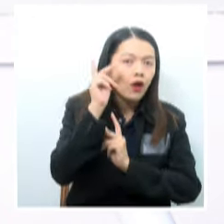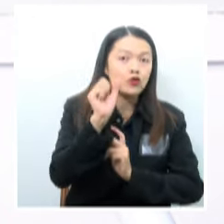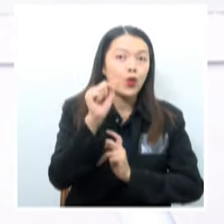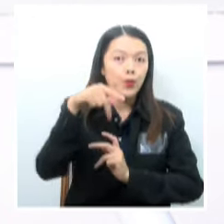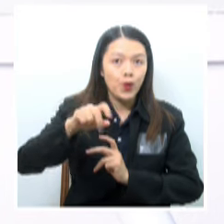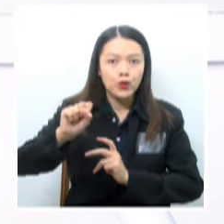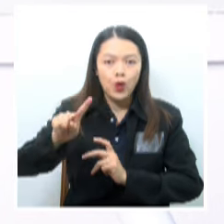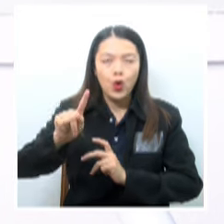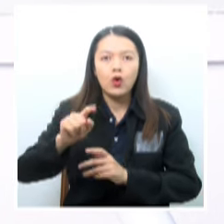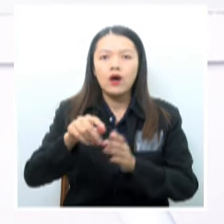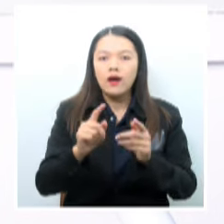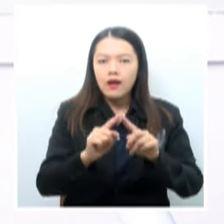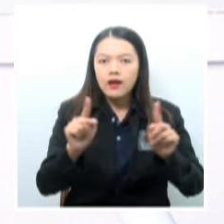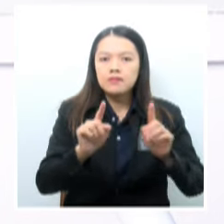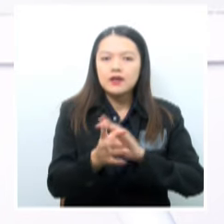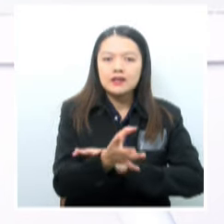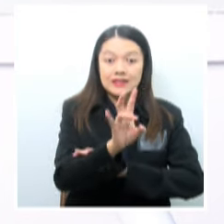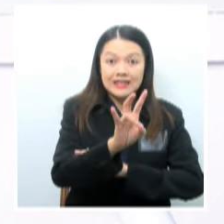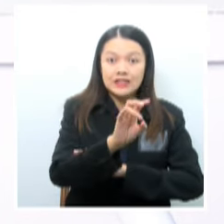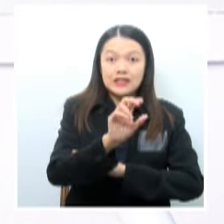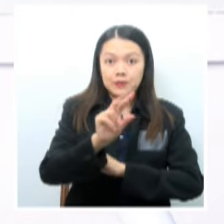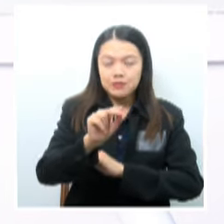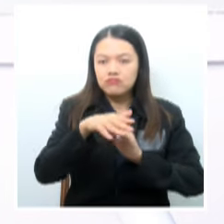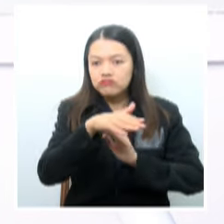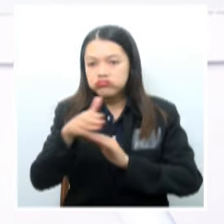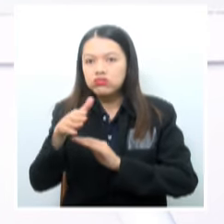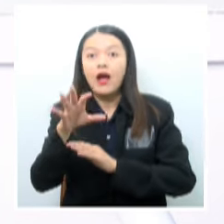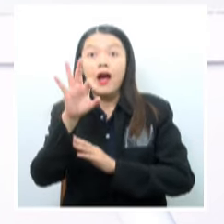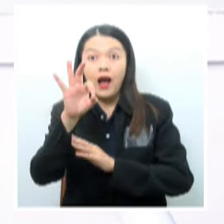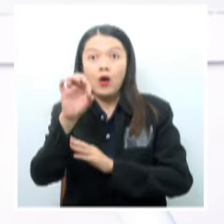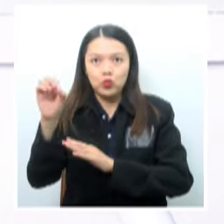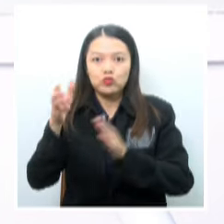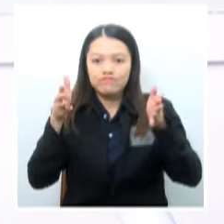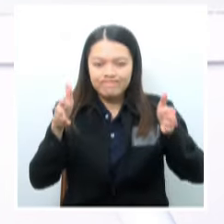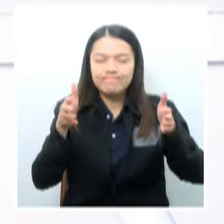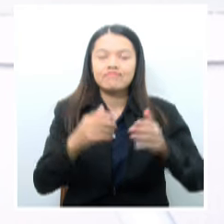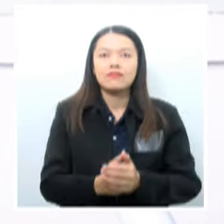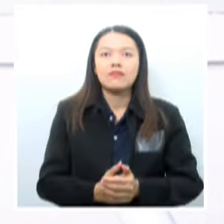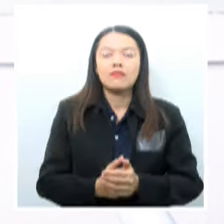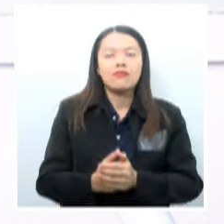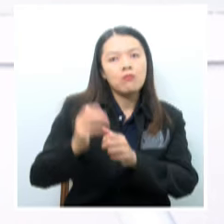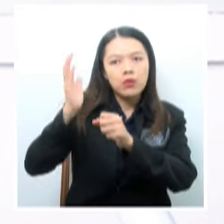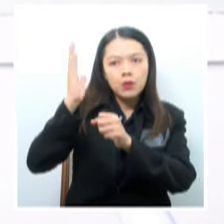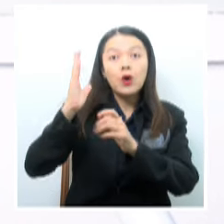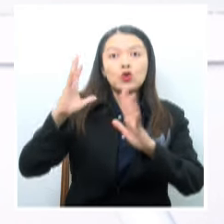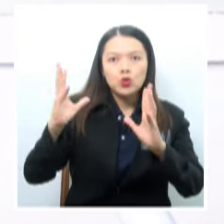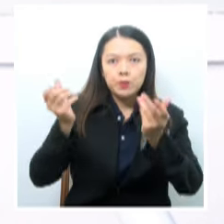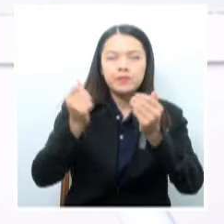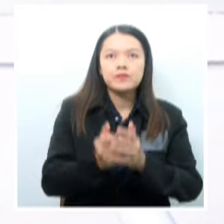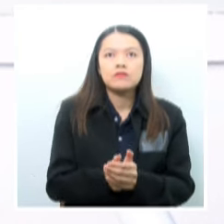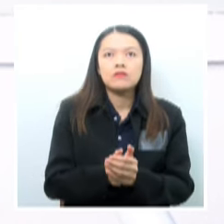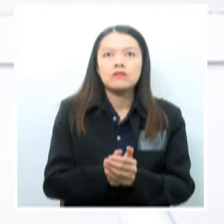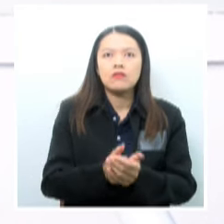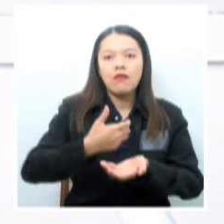งออกอากาศตั้งแต่เวลา 7:30 นไปจนถึงเวลา 9:00 นเลยนะคะและที่จบไปเมื่อสักครู่นี้ค่ะกับช่วง